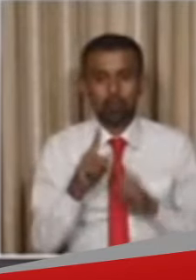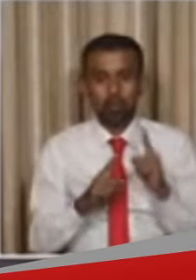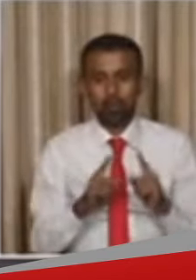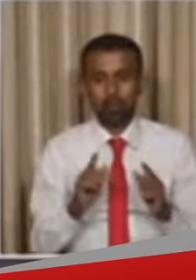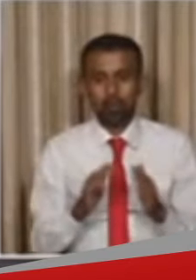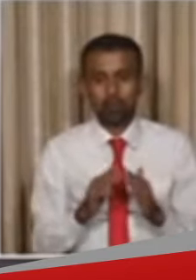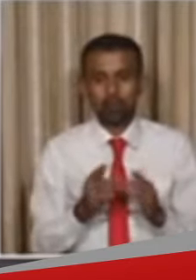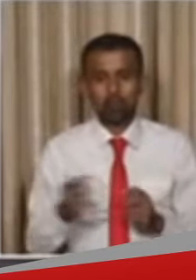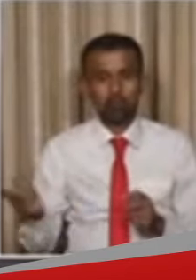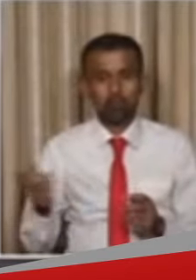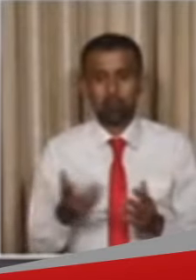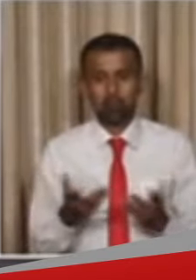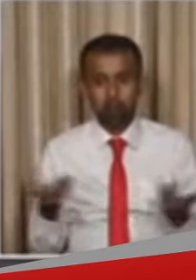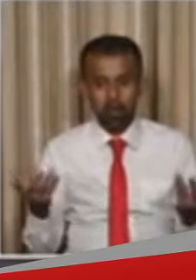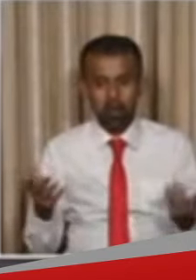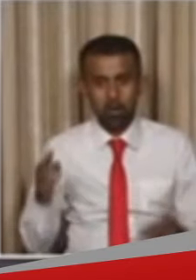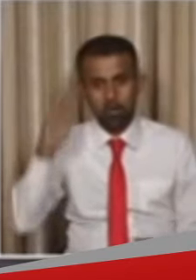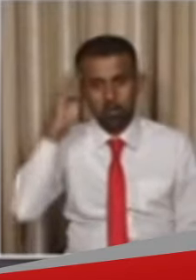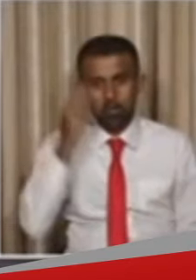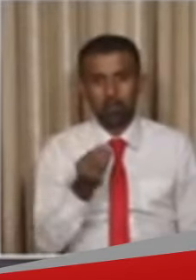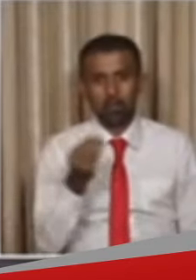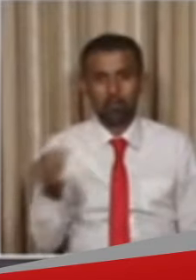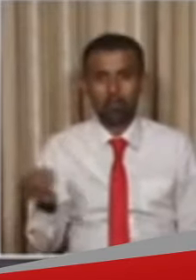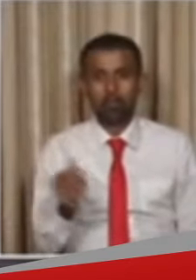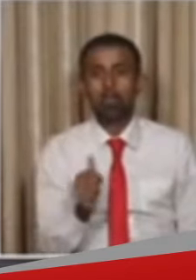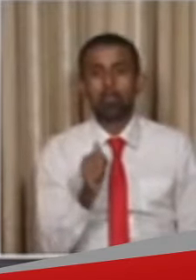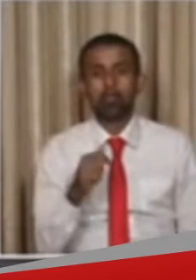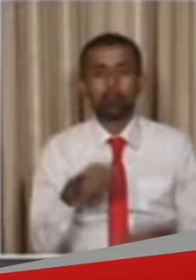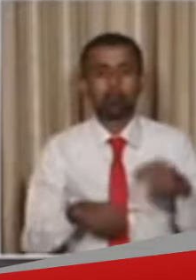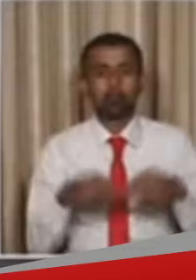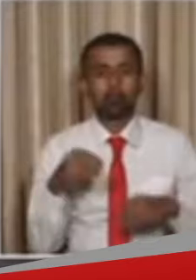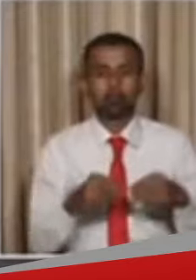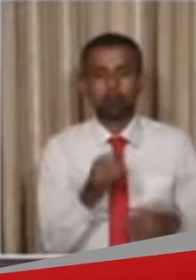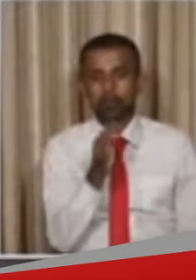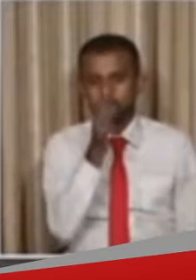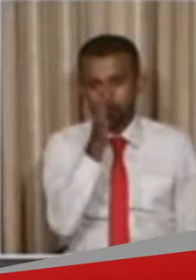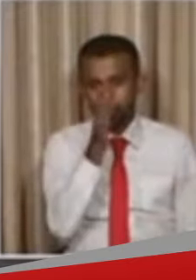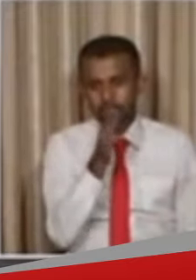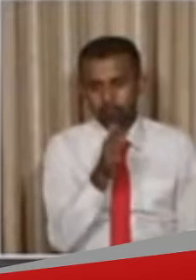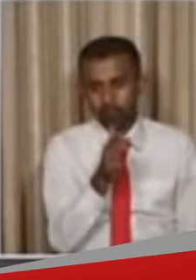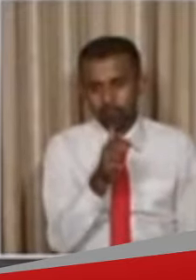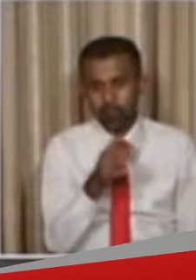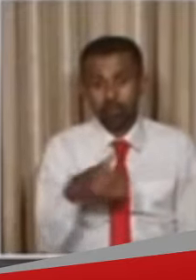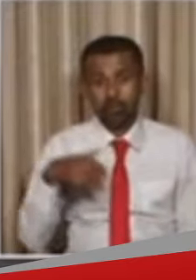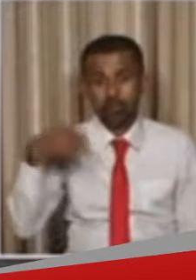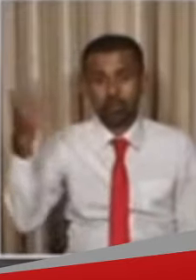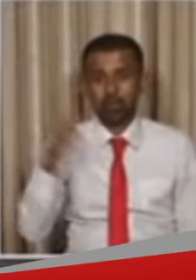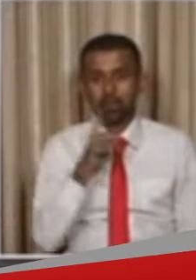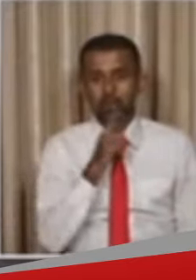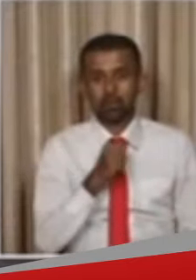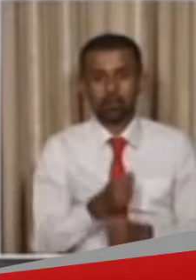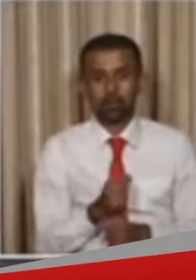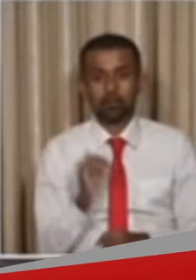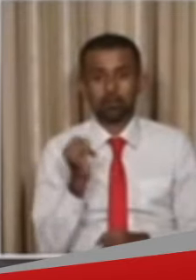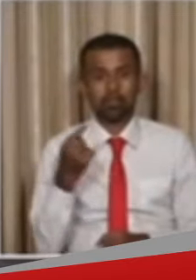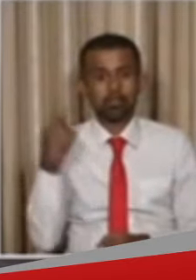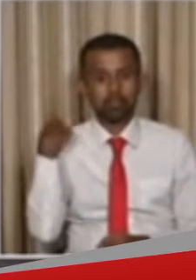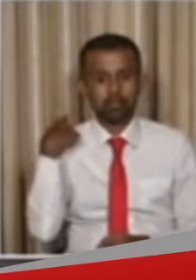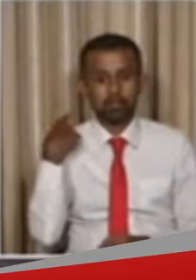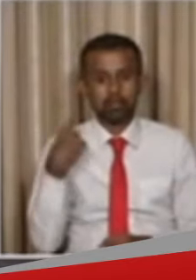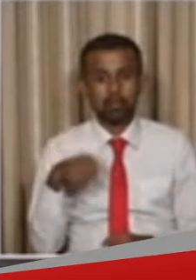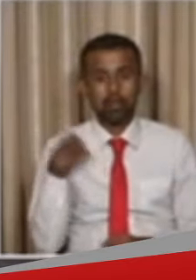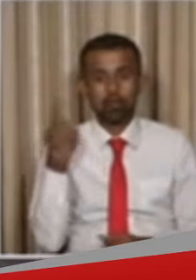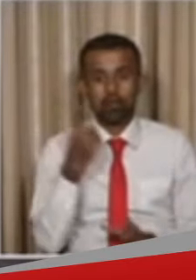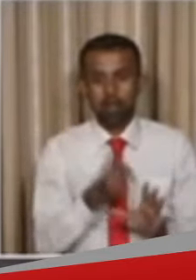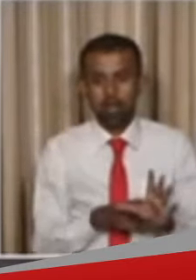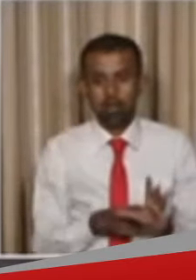බැරි දෙයක් පිළිබඳ පොරොන්දු දෙන්නේ ඇයි? දේශපාලනේ රවට්ටන්න. අද එළියට අවිල්ල කියනවා රජයේ සේවකයන්ට ඊයේ ලබන